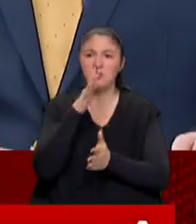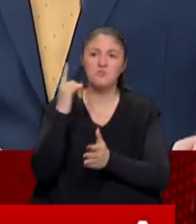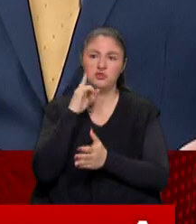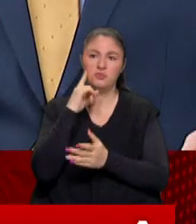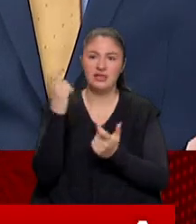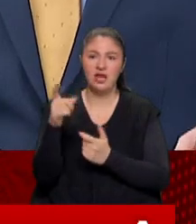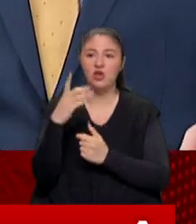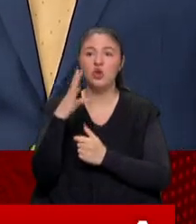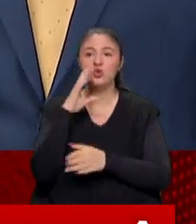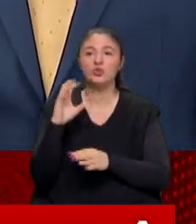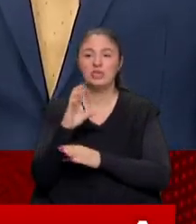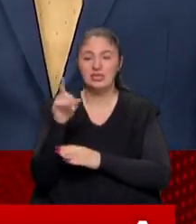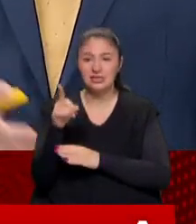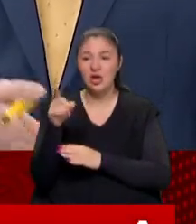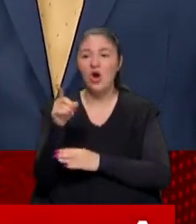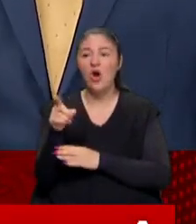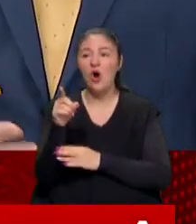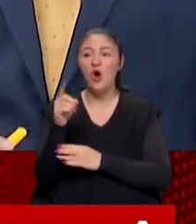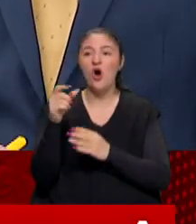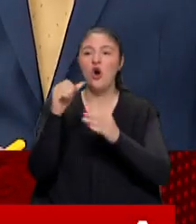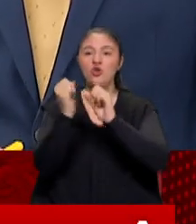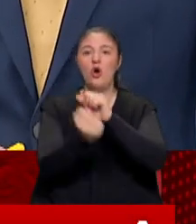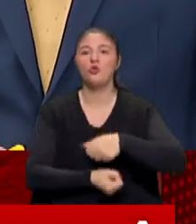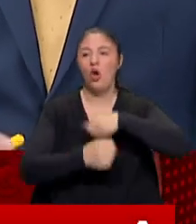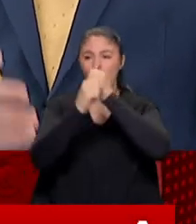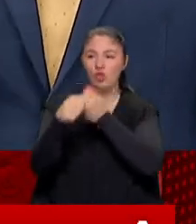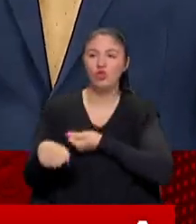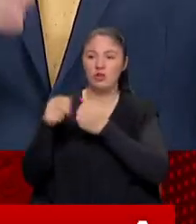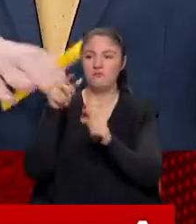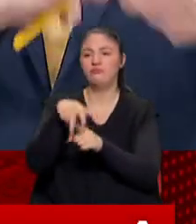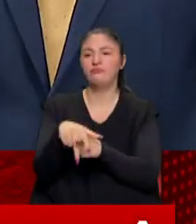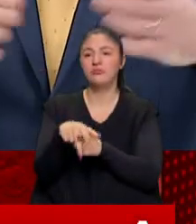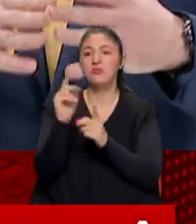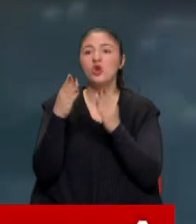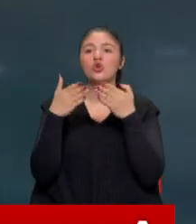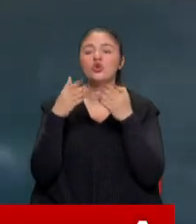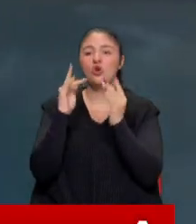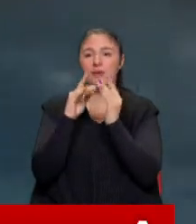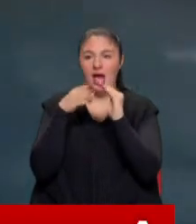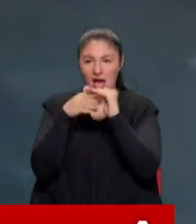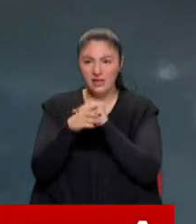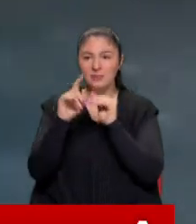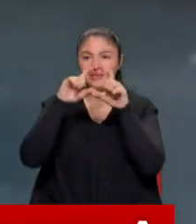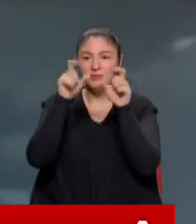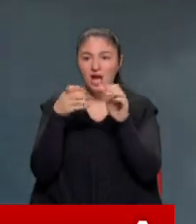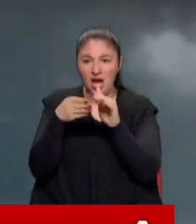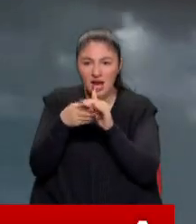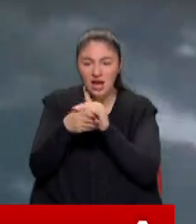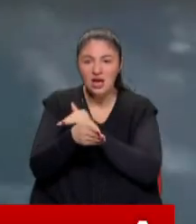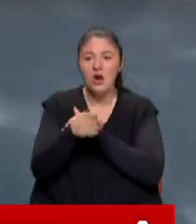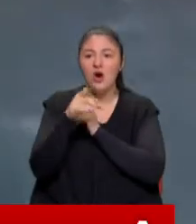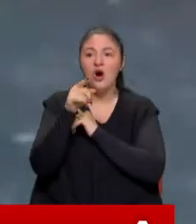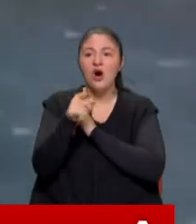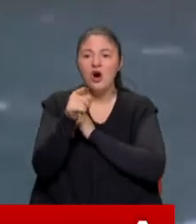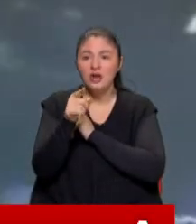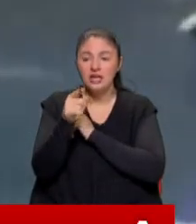yer. 4 turist o gondollara biniyorlar. Bir köprünün altından geçecekler. Bir kemerin altından geçecekler.